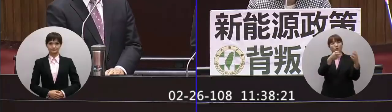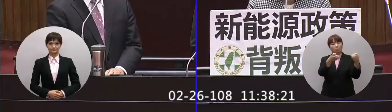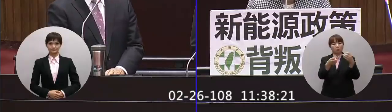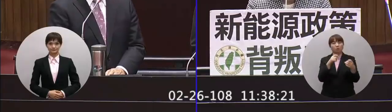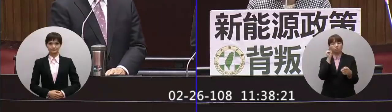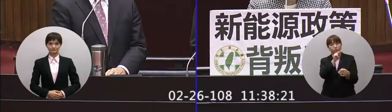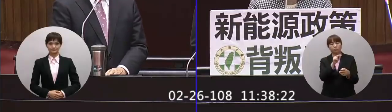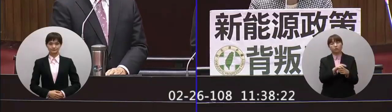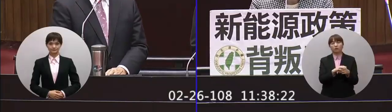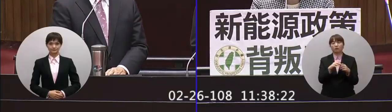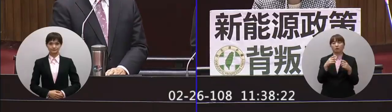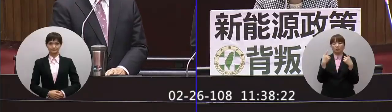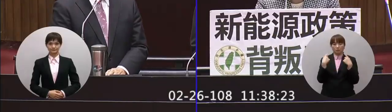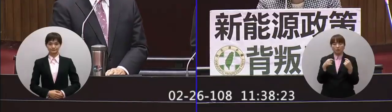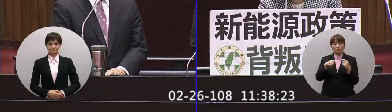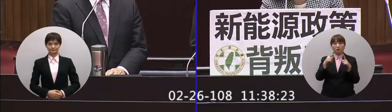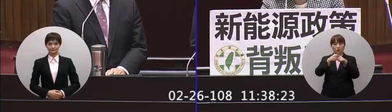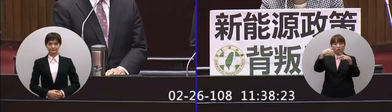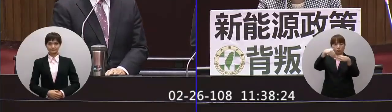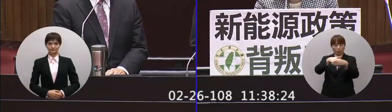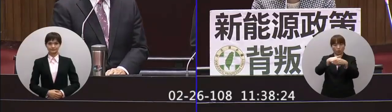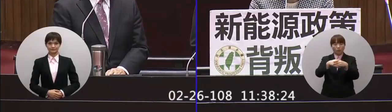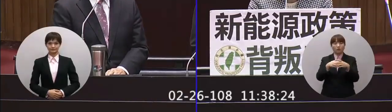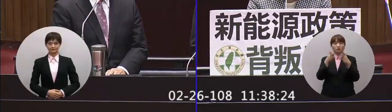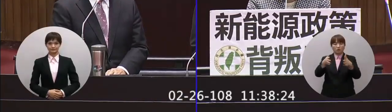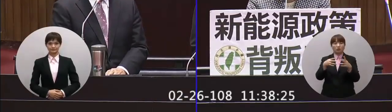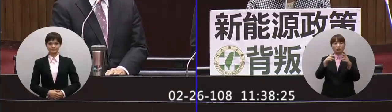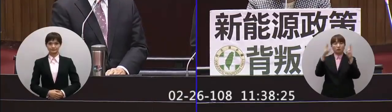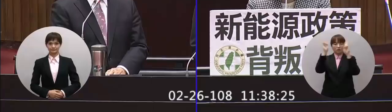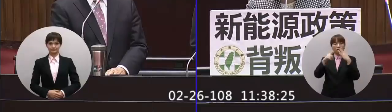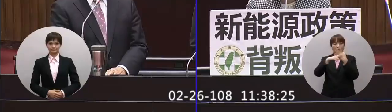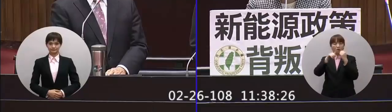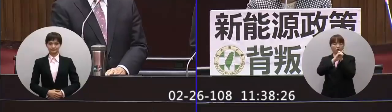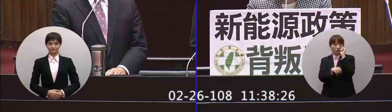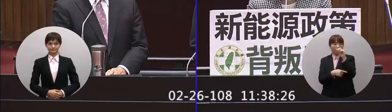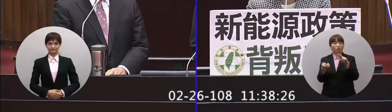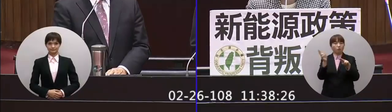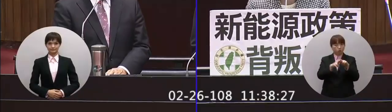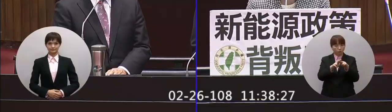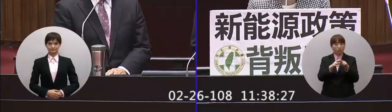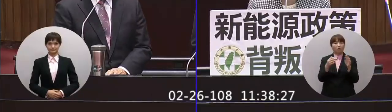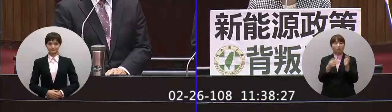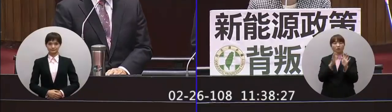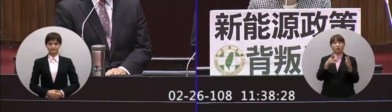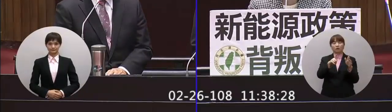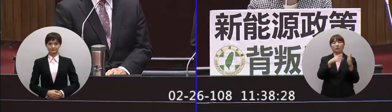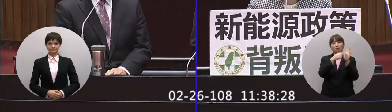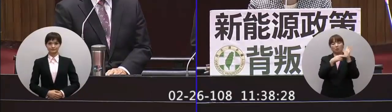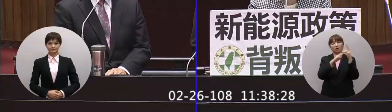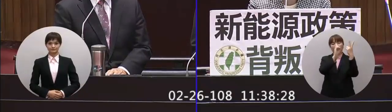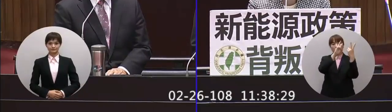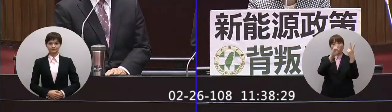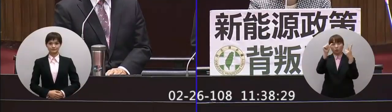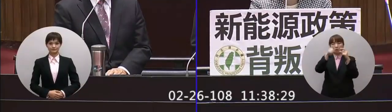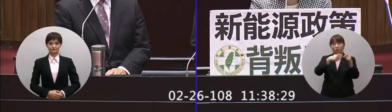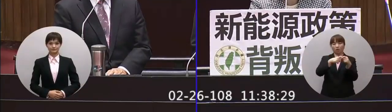面，名为这个公投已经废止了电业法，但是呢，你们说2025飞核家园的目标不